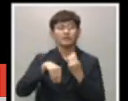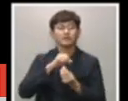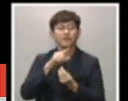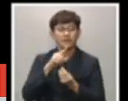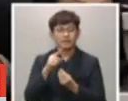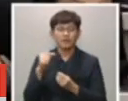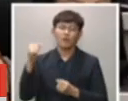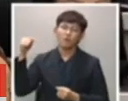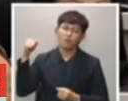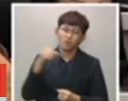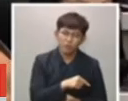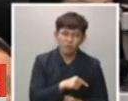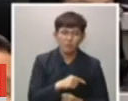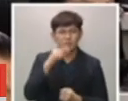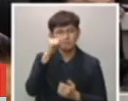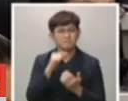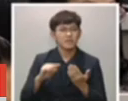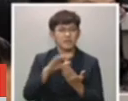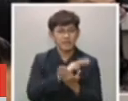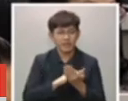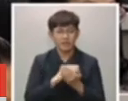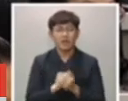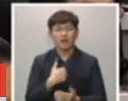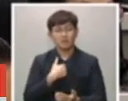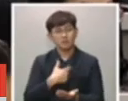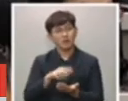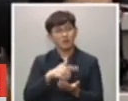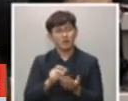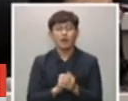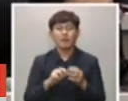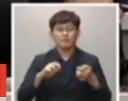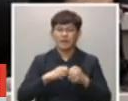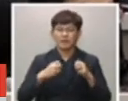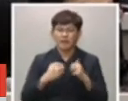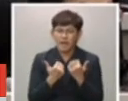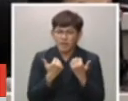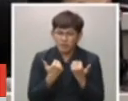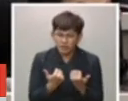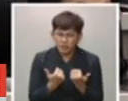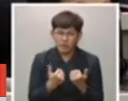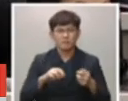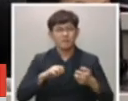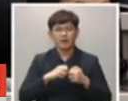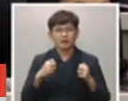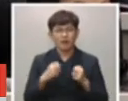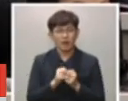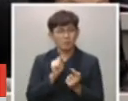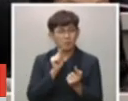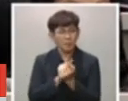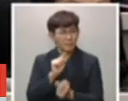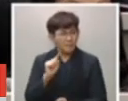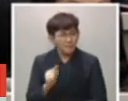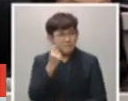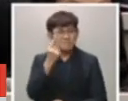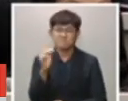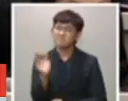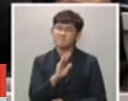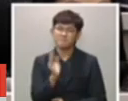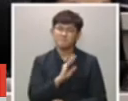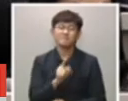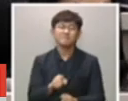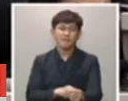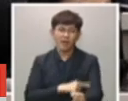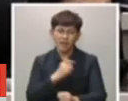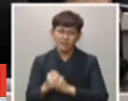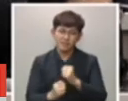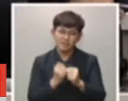ไทยแล้วผมจะชี้ว่าปัญหาที่เกิดขึ้นมันไม่ใช่เพิ่งเกิดครับมันเกิดมาเป็นเวลา